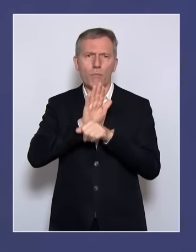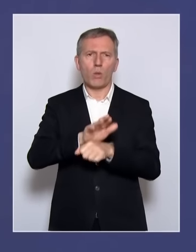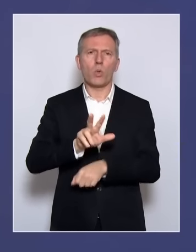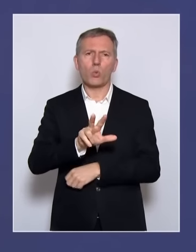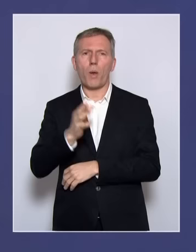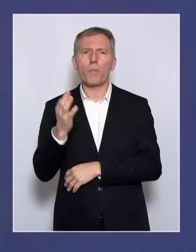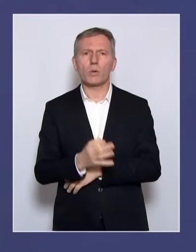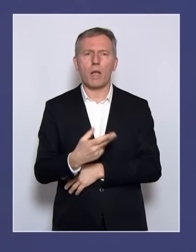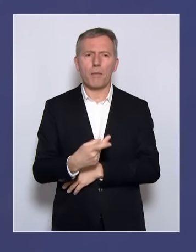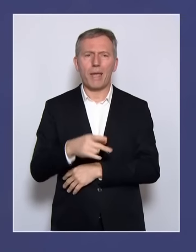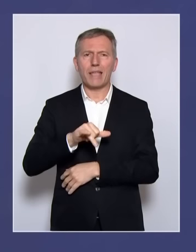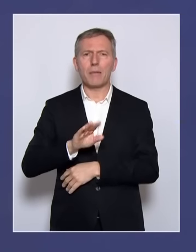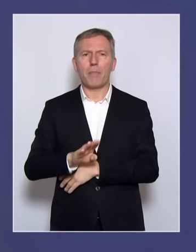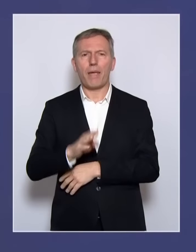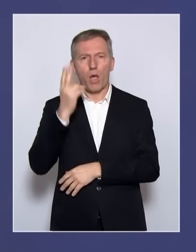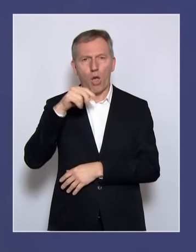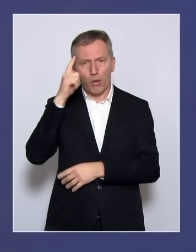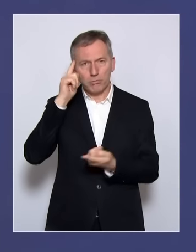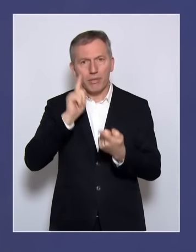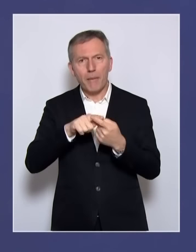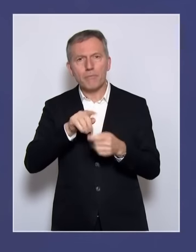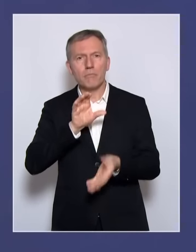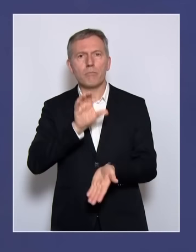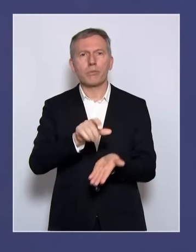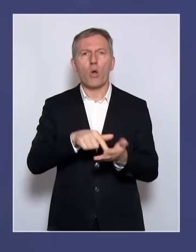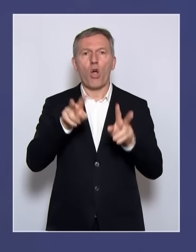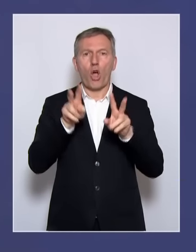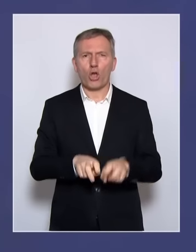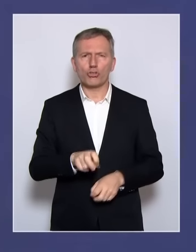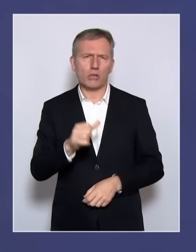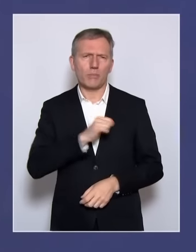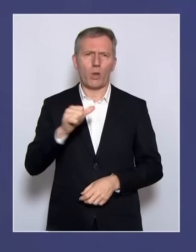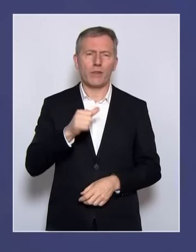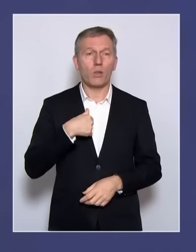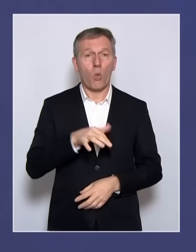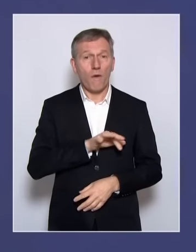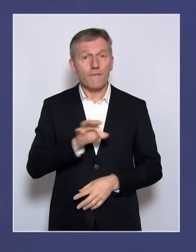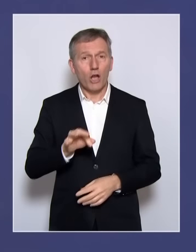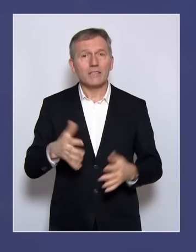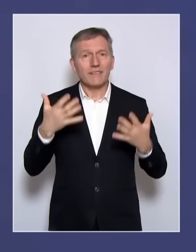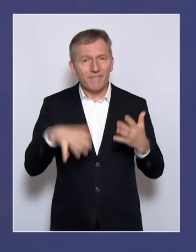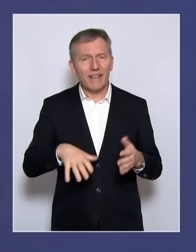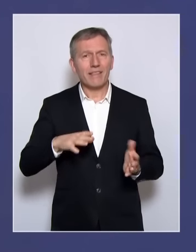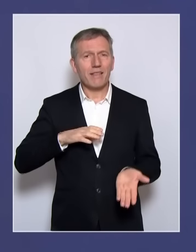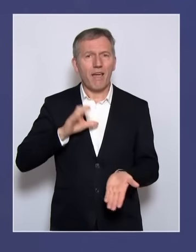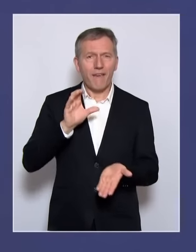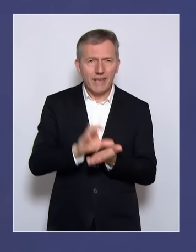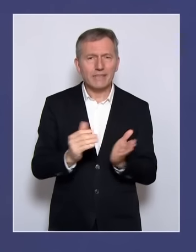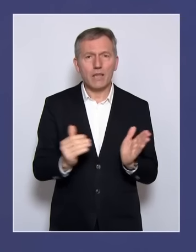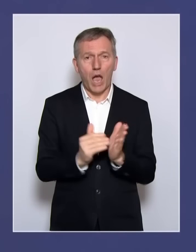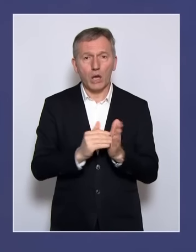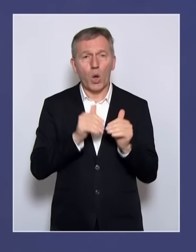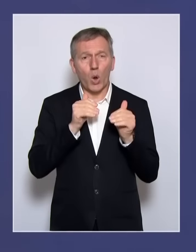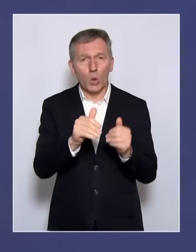% du PIB européen consacré à la recherche. Il est prioritaire. Nous avons réinvesti, nous, Français, mais nous devons encore continuer